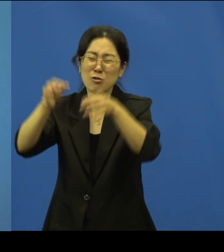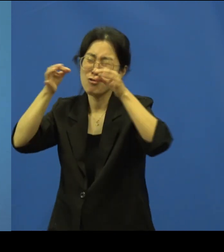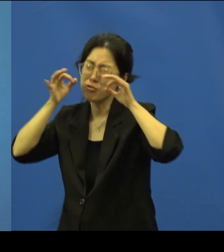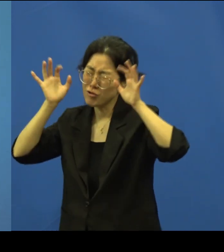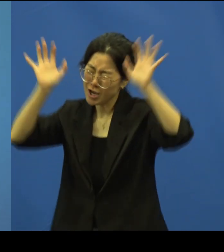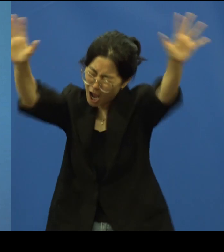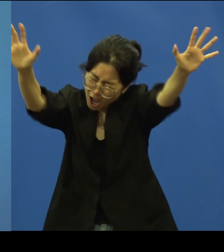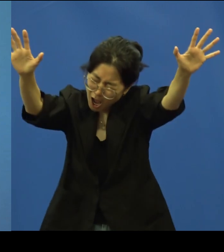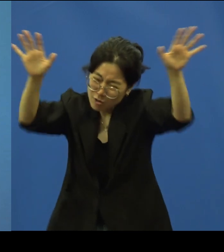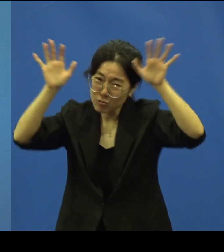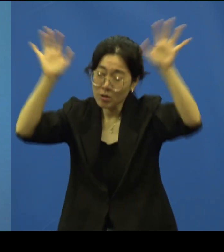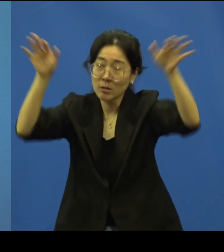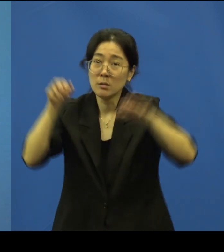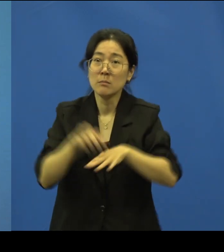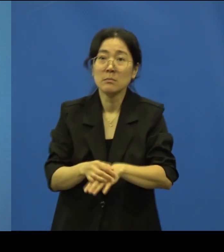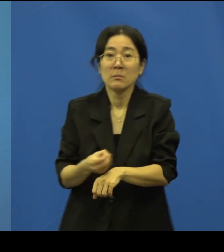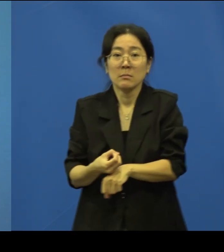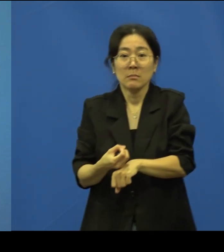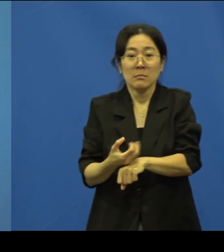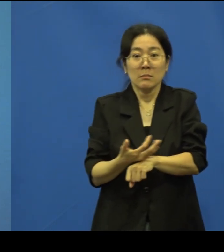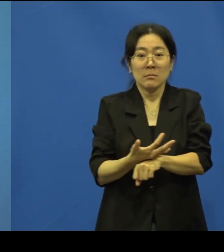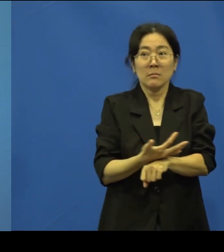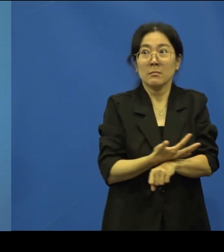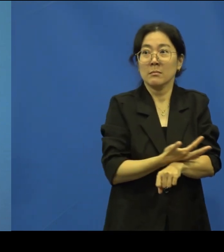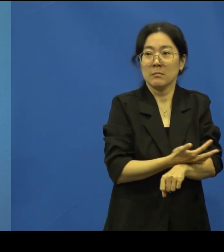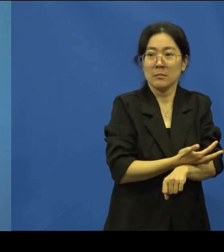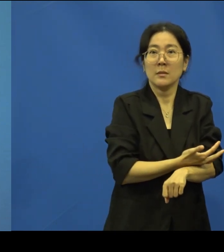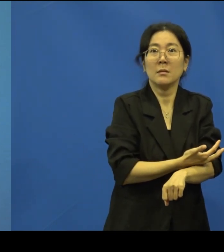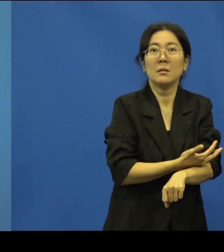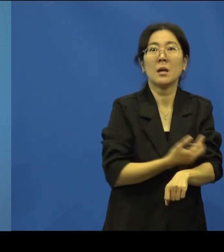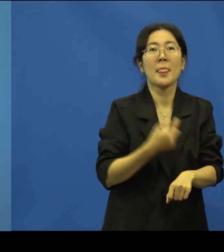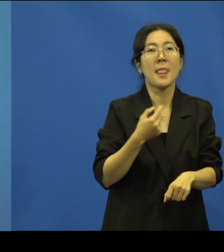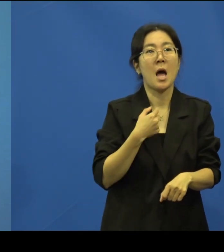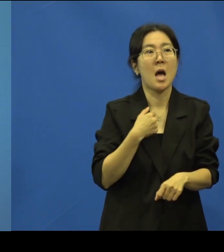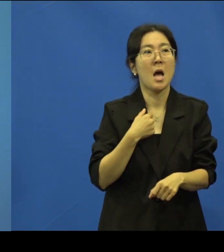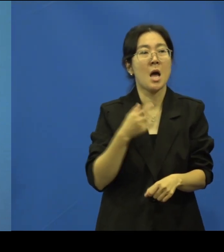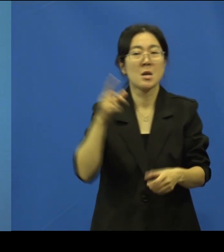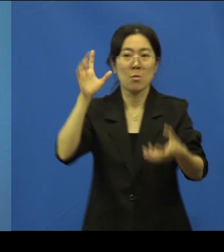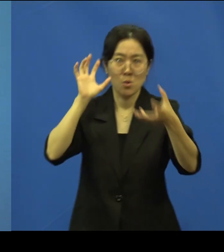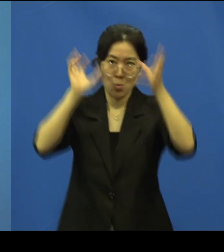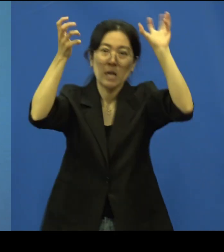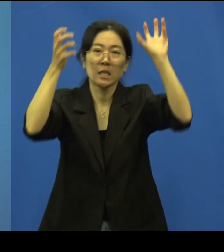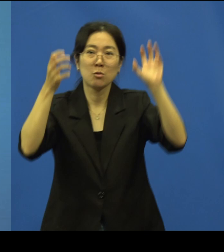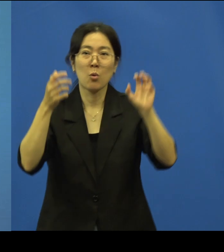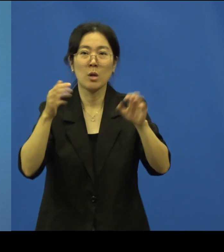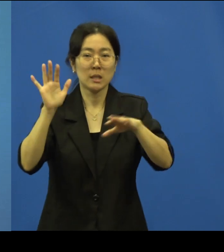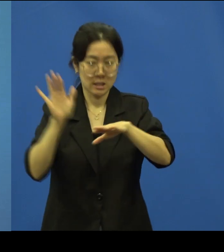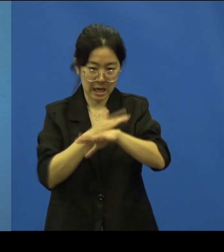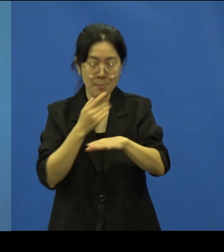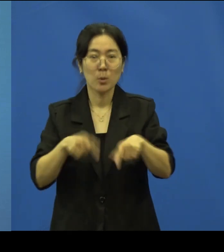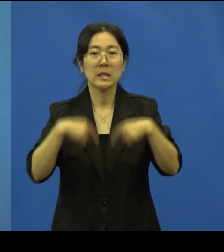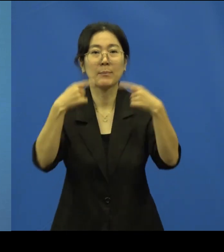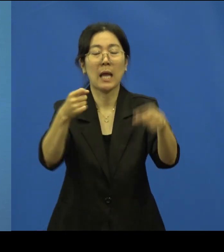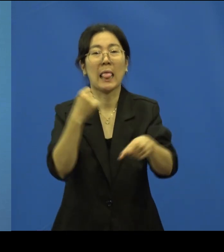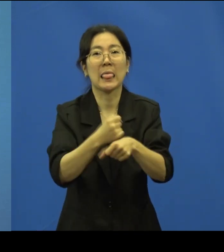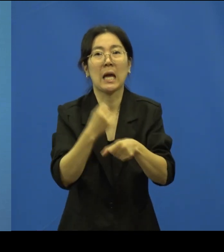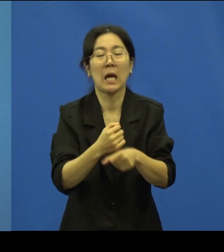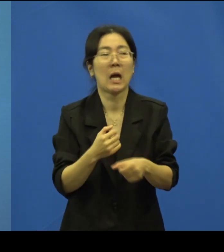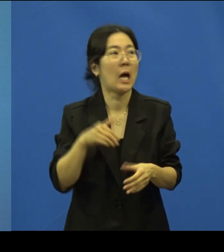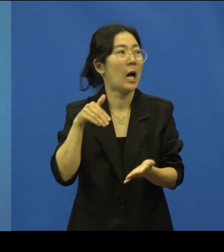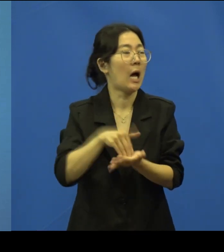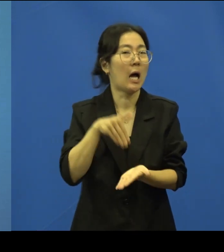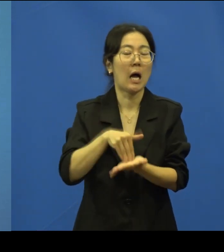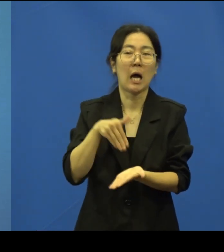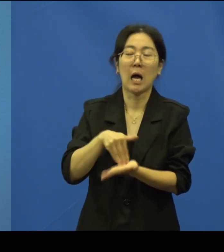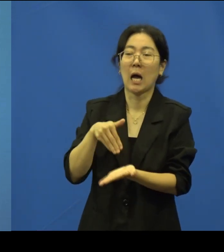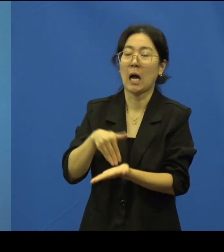와, 진짜 저는 그때 내가 무슨 이상한 광신도 집단에 잘못 온 거 아닌가 이런 생각이